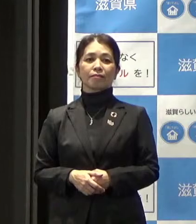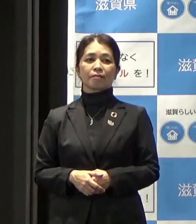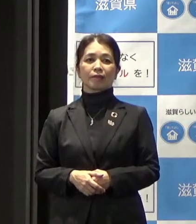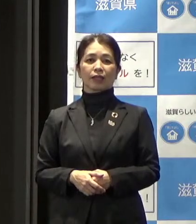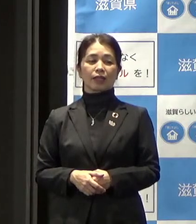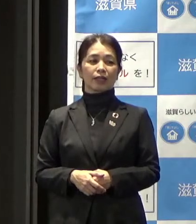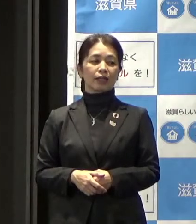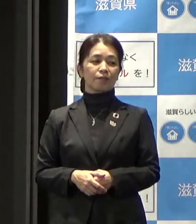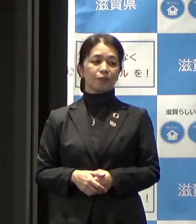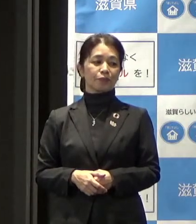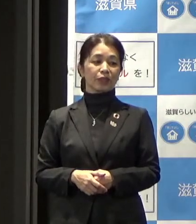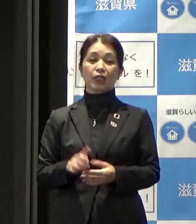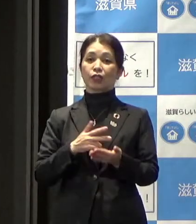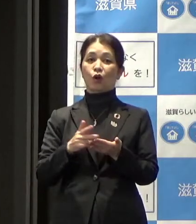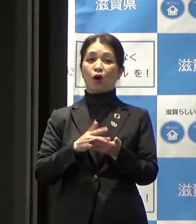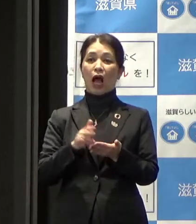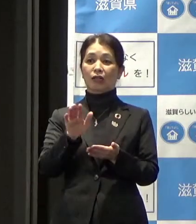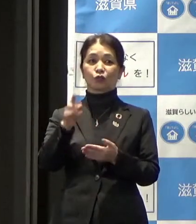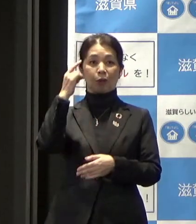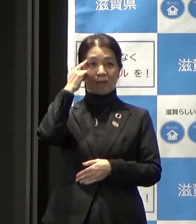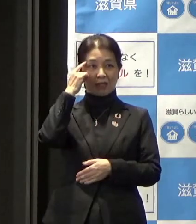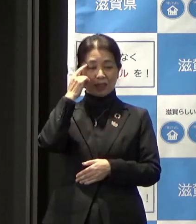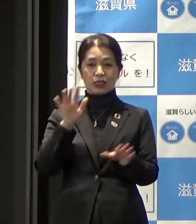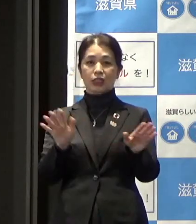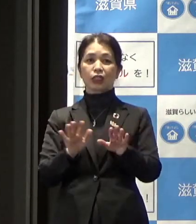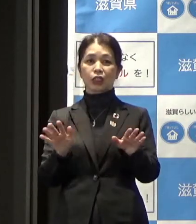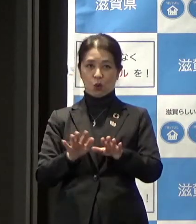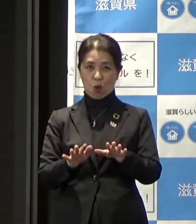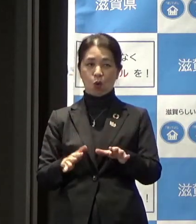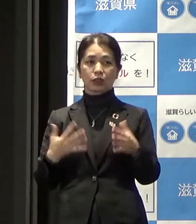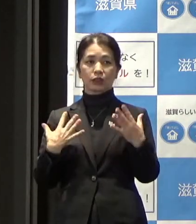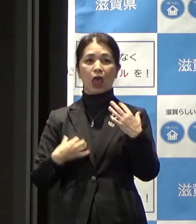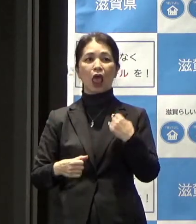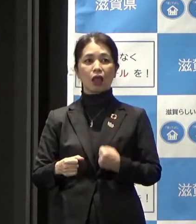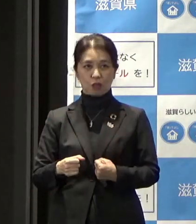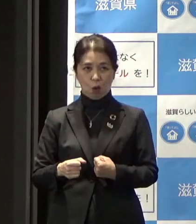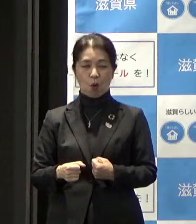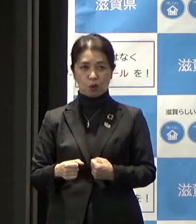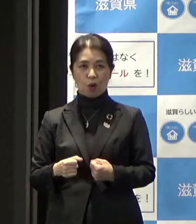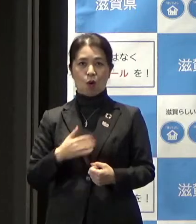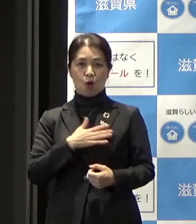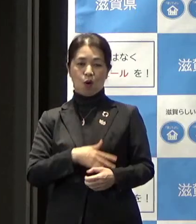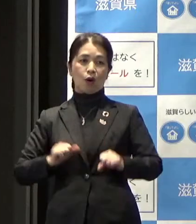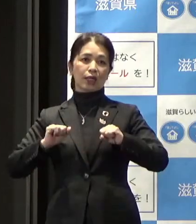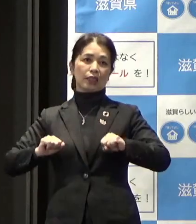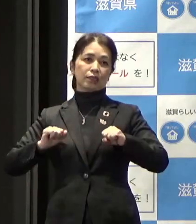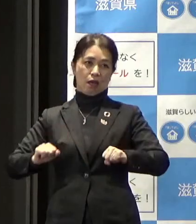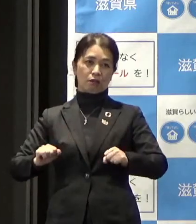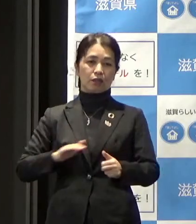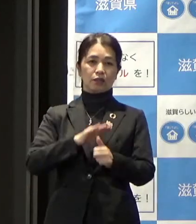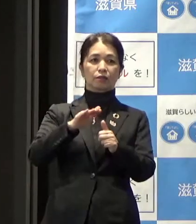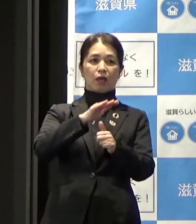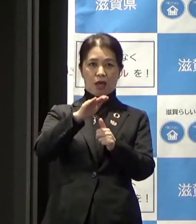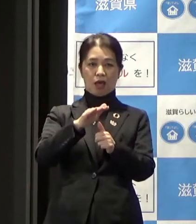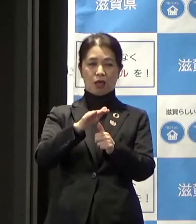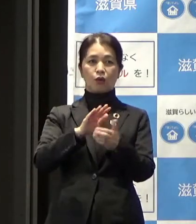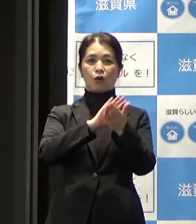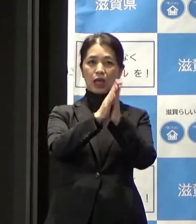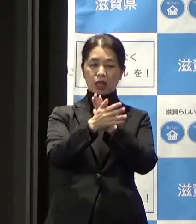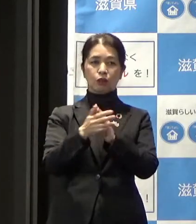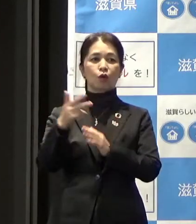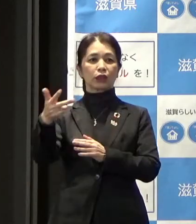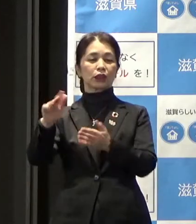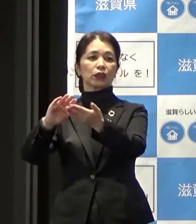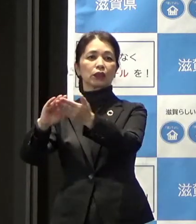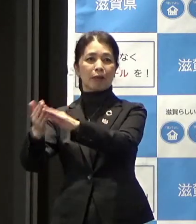資料があるかと思いますが、児童生徒の健全育成にかかる県と市長の連携による取り組みにつきまして、県